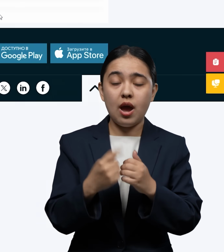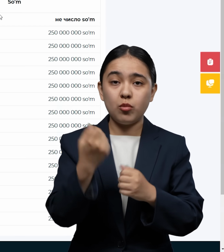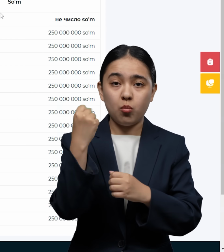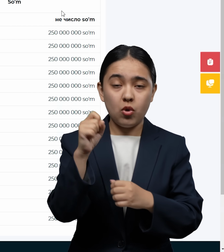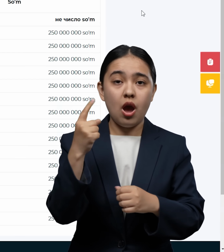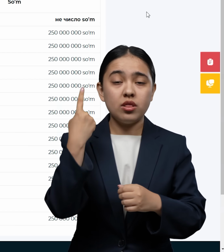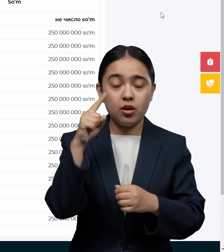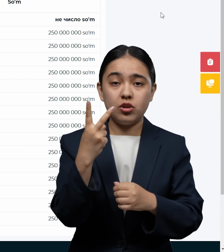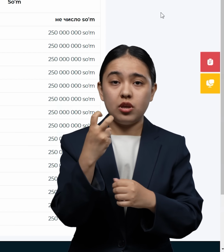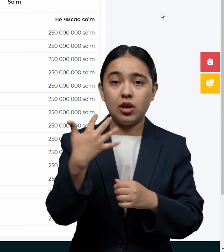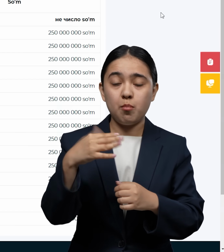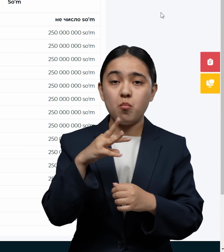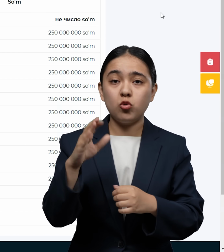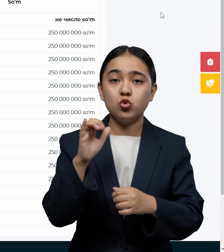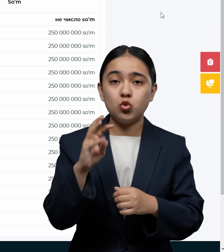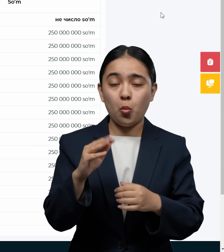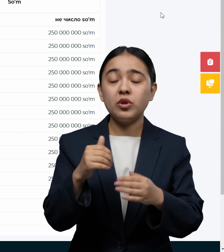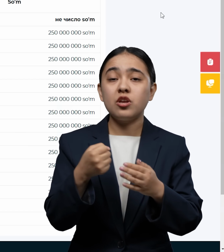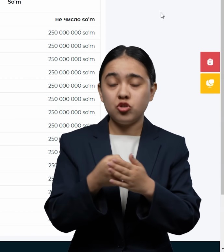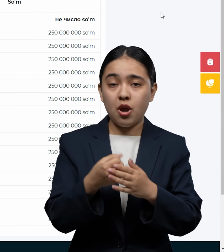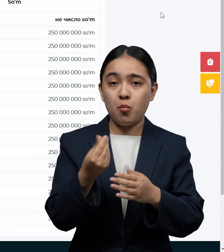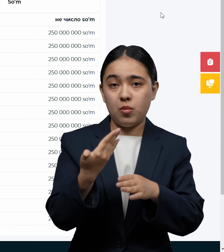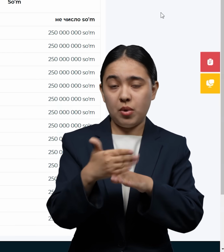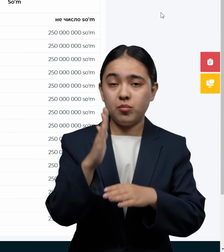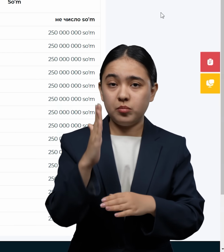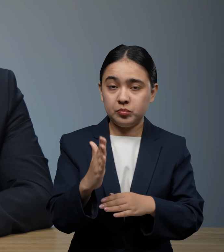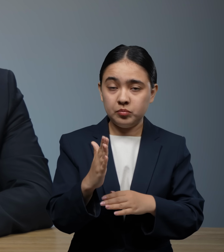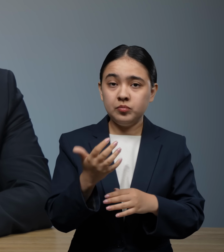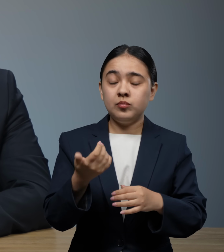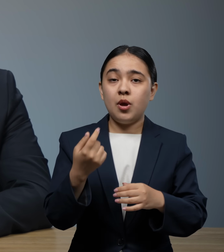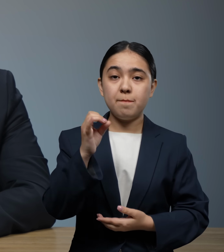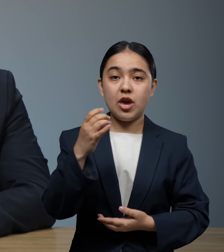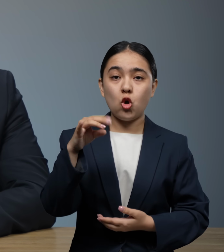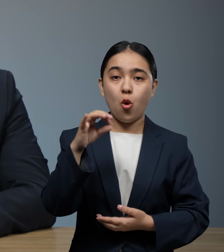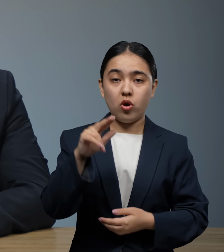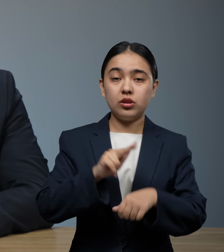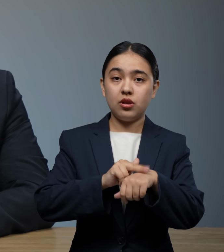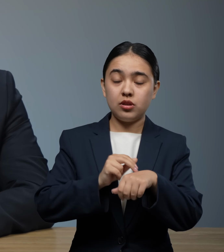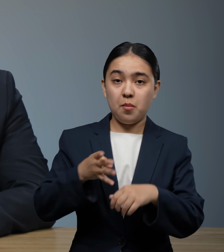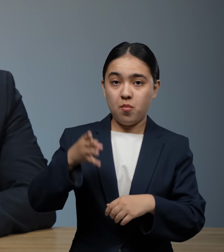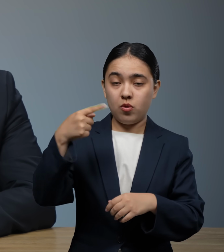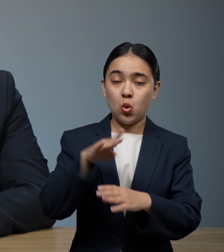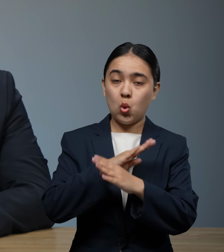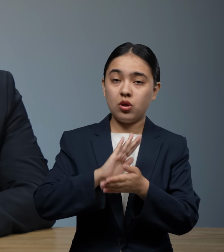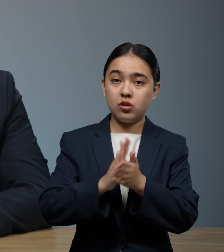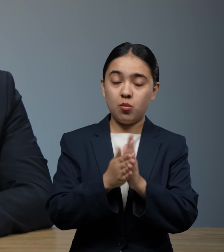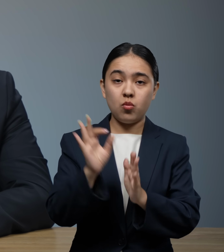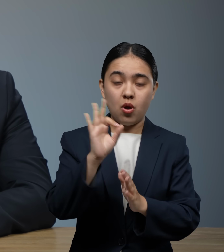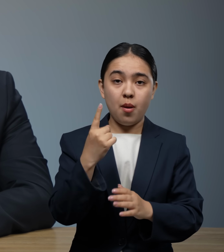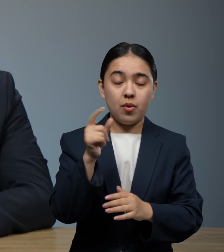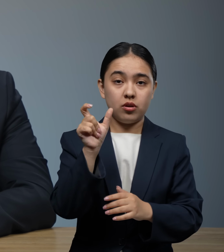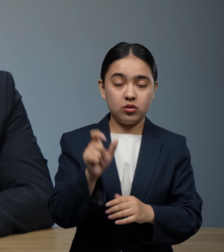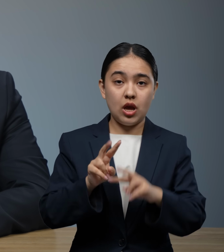Har bir g'olib tashabbusga esa 250 million so'mgacha mablag' ajratilgan. Bekobodda ichki ishlar binosidagi o'lim holati bo'yicha bir